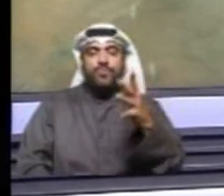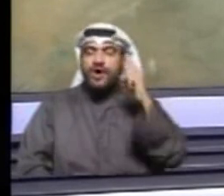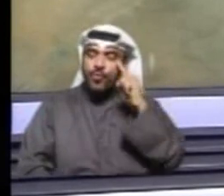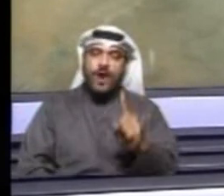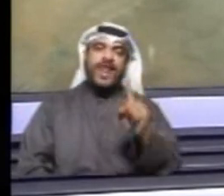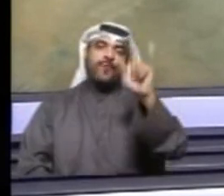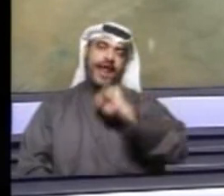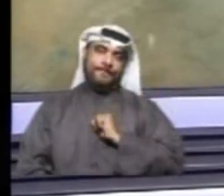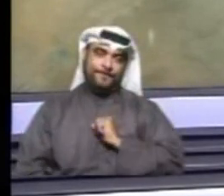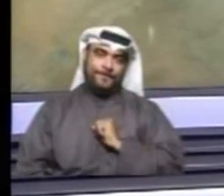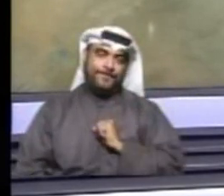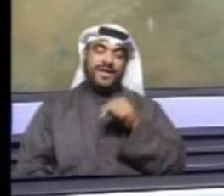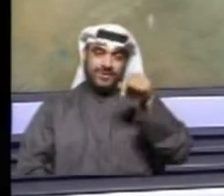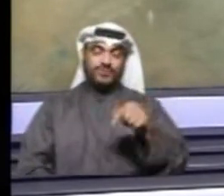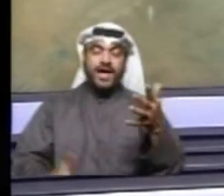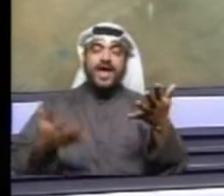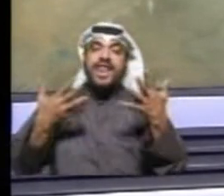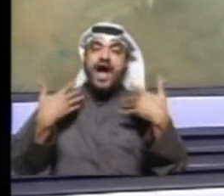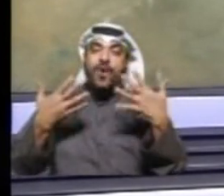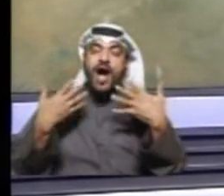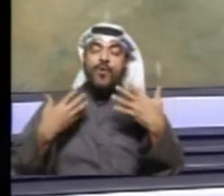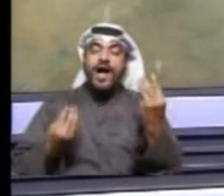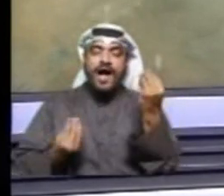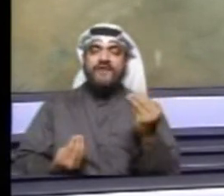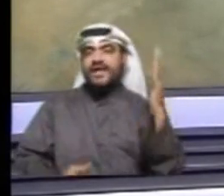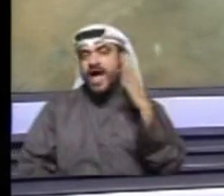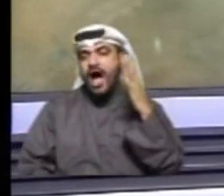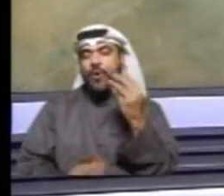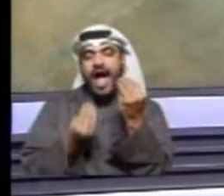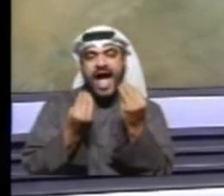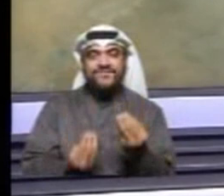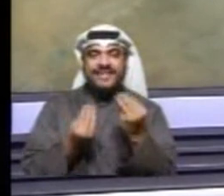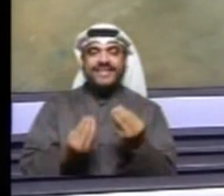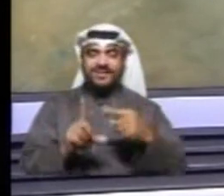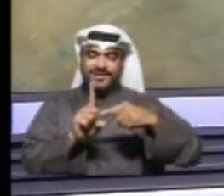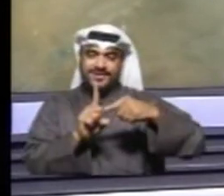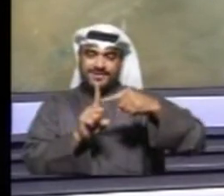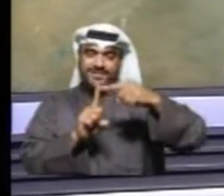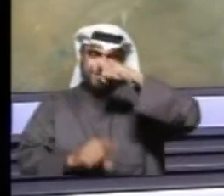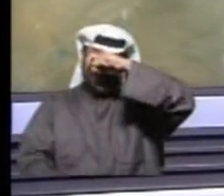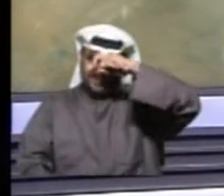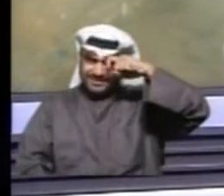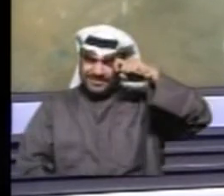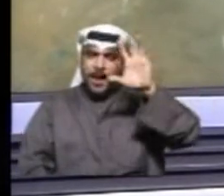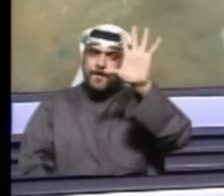الصباح راح تكون موجودة ويانا، والرياح راح تكون جنوبية إلى جنوبية شرقية، ودرجات الحرارة تتراوح ما بين